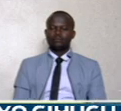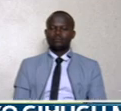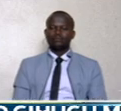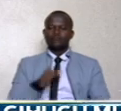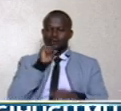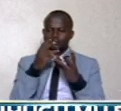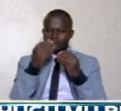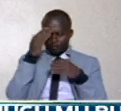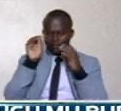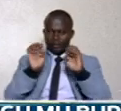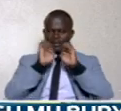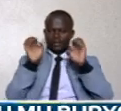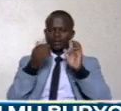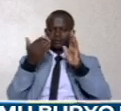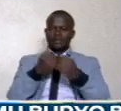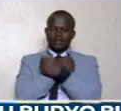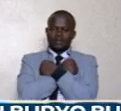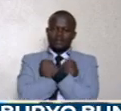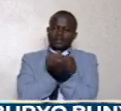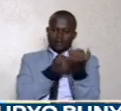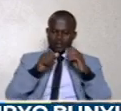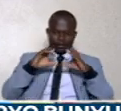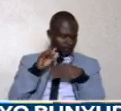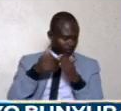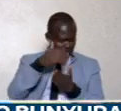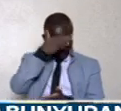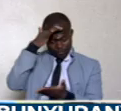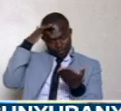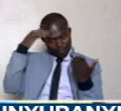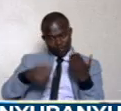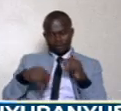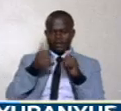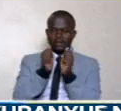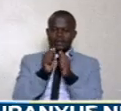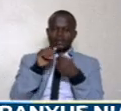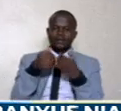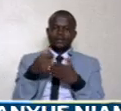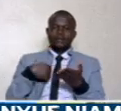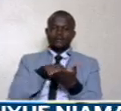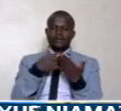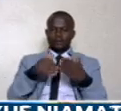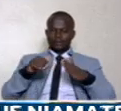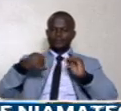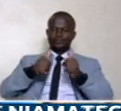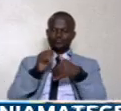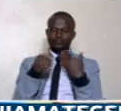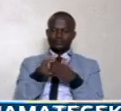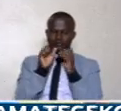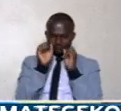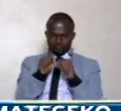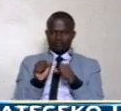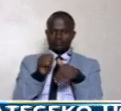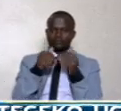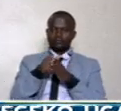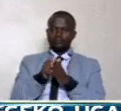uzabyoroshye koko Ethiopia imbere y'abakunzi bayo na ekipi bayo igoye gukina nayo ariko tumaze kugira abakinnyi bashobora kuba bakina